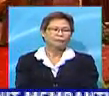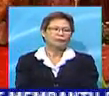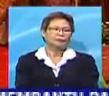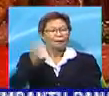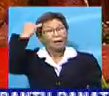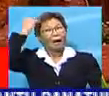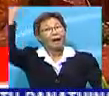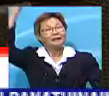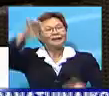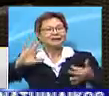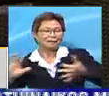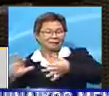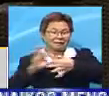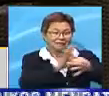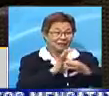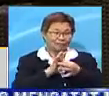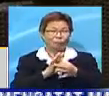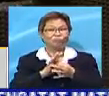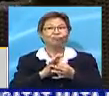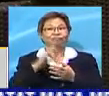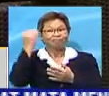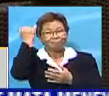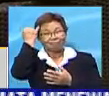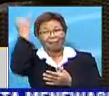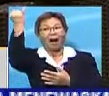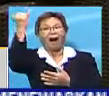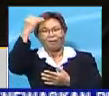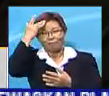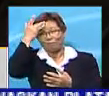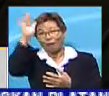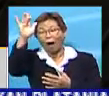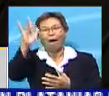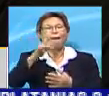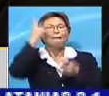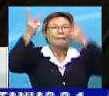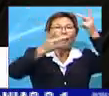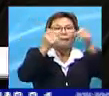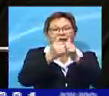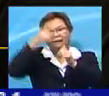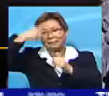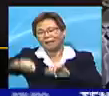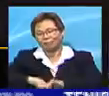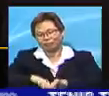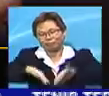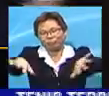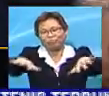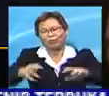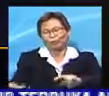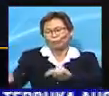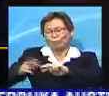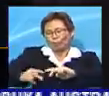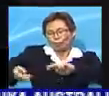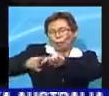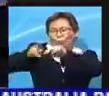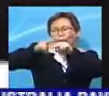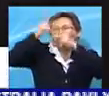Idea pakej kerjasama itu adalah langkah bijak yang diyakini membolehkan sektor pelancongan antara Malaysia dan Thailand berkembang dengan peningkatan jumlah